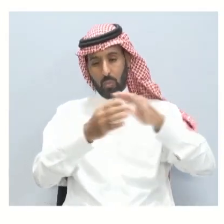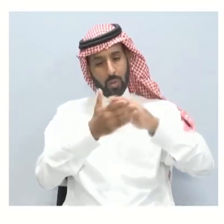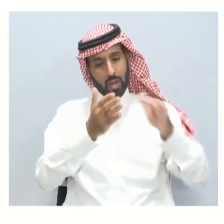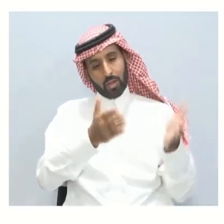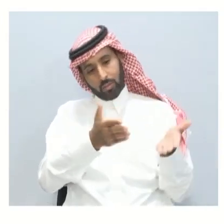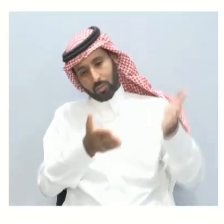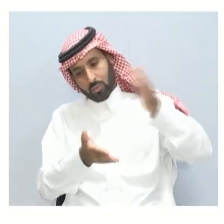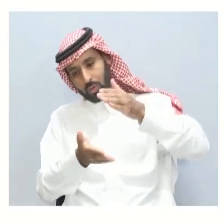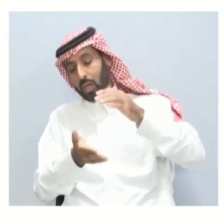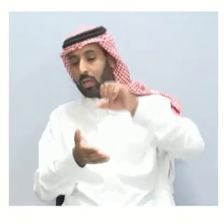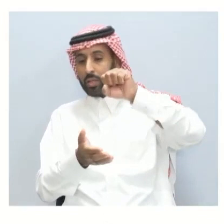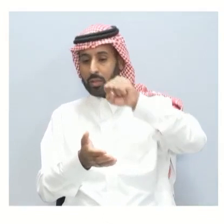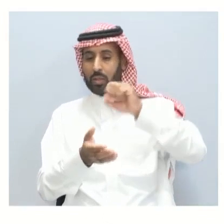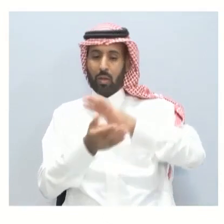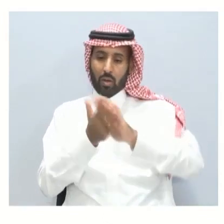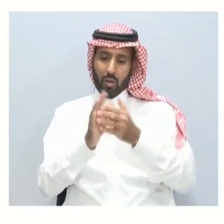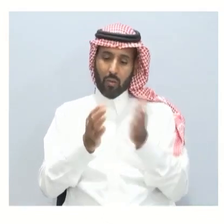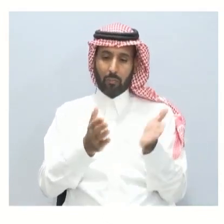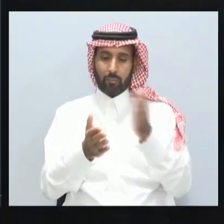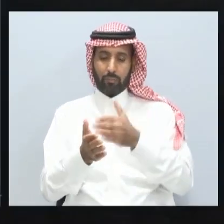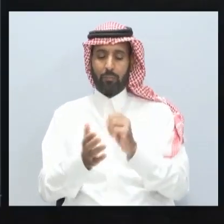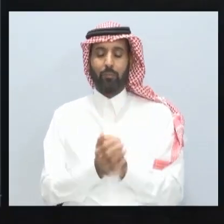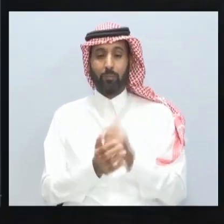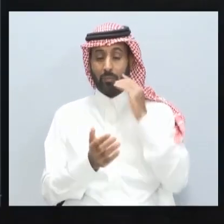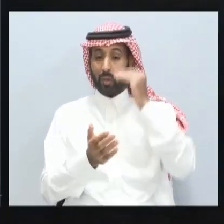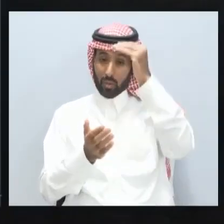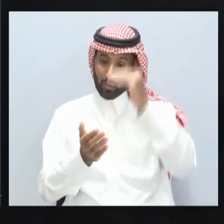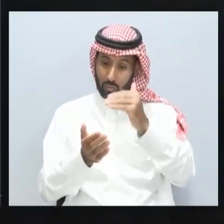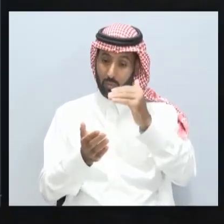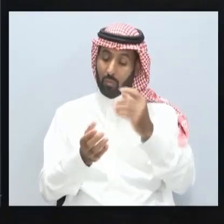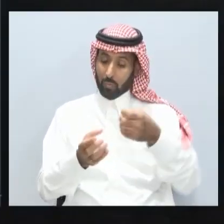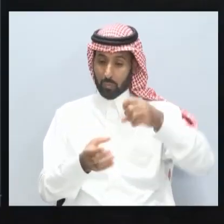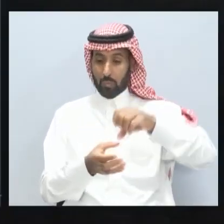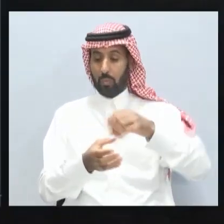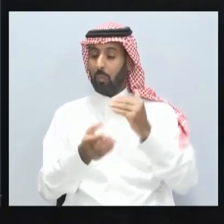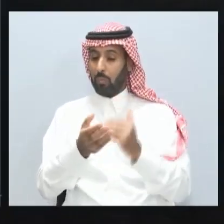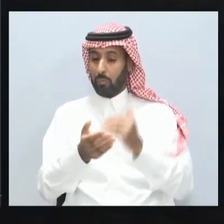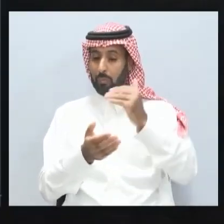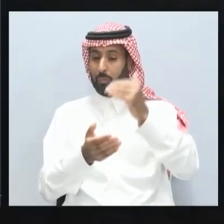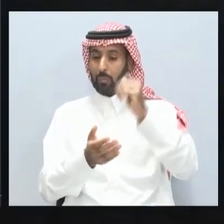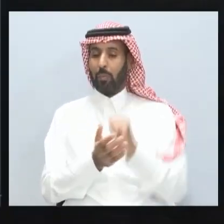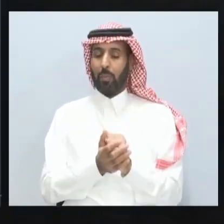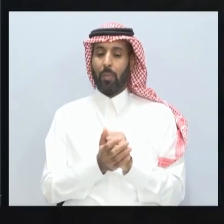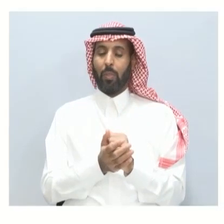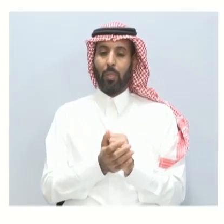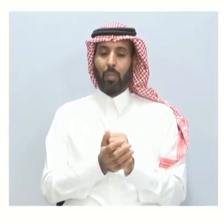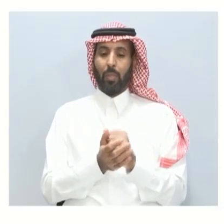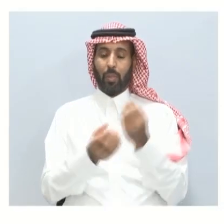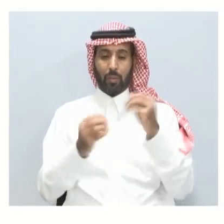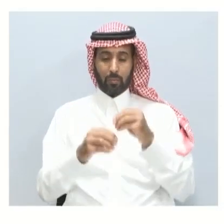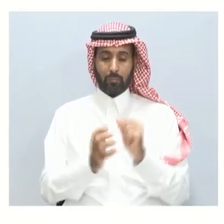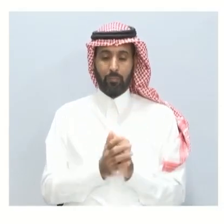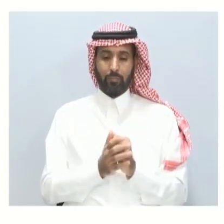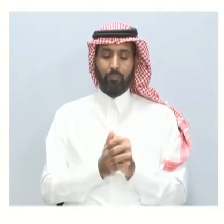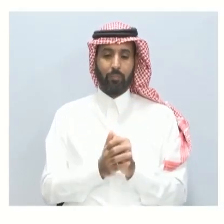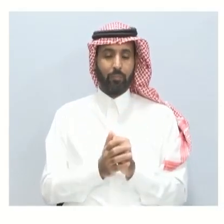القواعد الثلاثه في الجدول في التي درسناها سابقا مبدا افوباو ومبدا باولي وقاعده هوند اذا هنا سنطبق